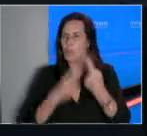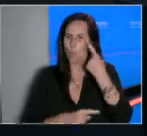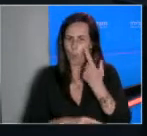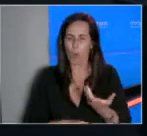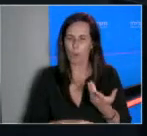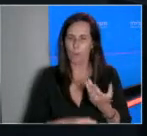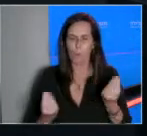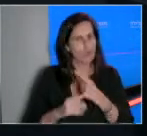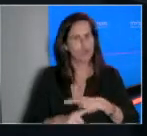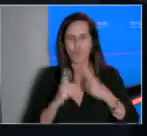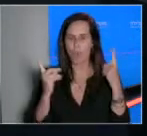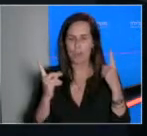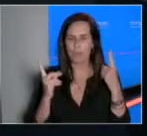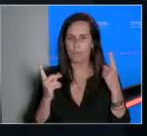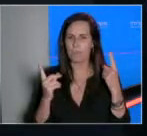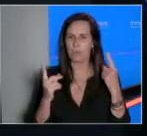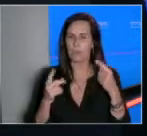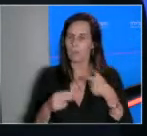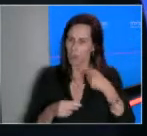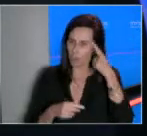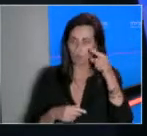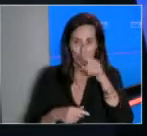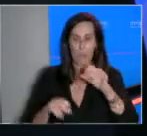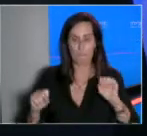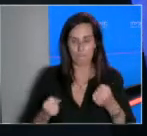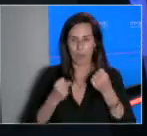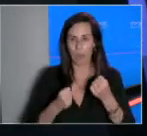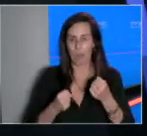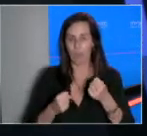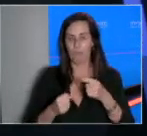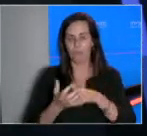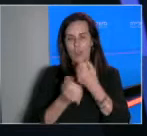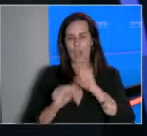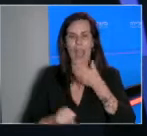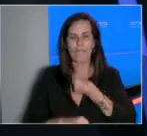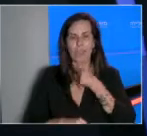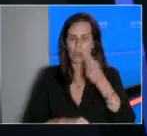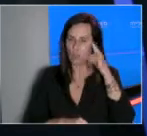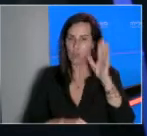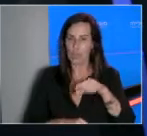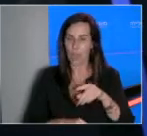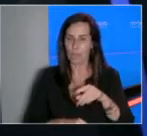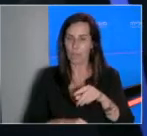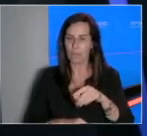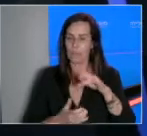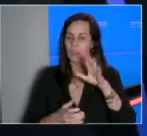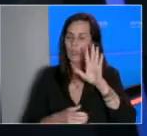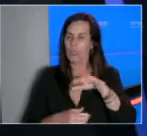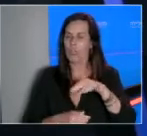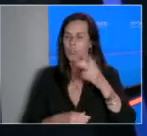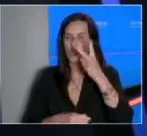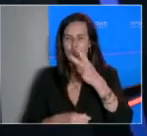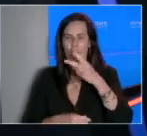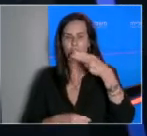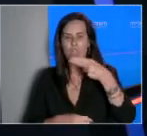רואה משהו אחר לחלוטין קורה, ואני יודע שאת פעילה במטה המאבק לשחרור עברה, ואני יודע שגם נמצאים איתו הישם